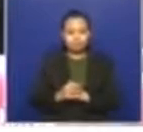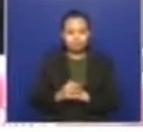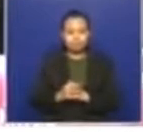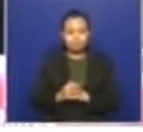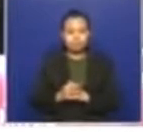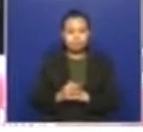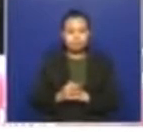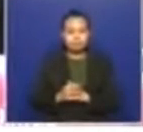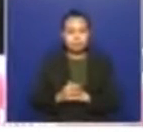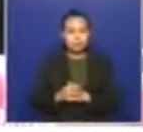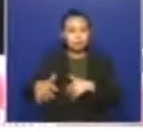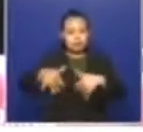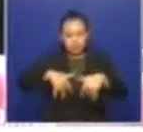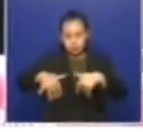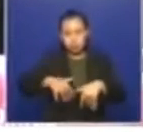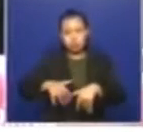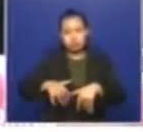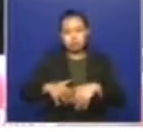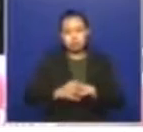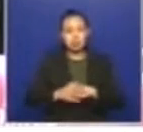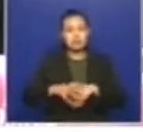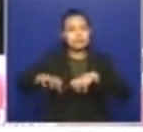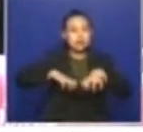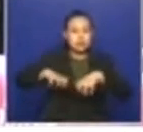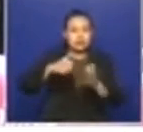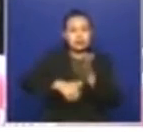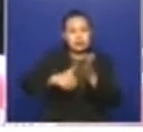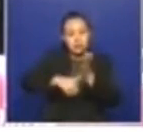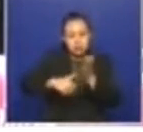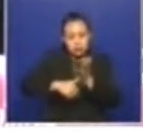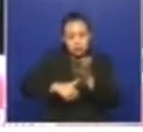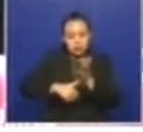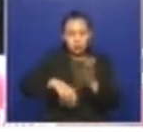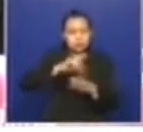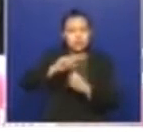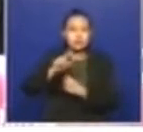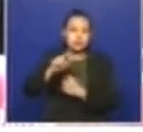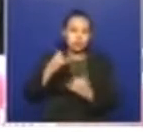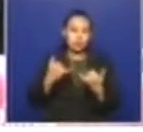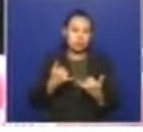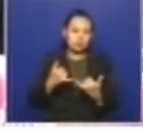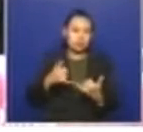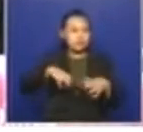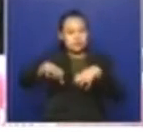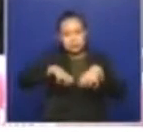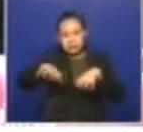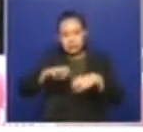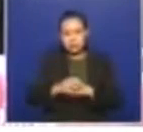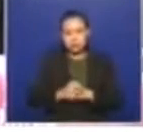ความหวังของชาวบ้านได้ด้วยคือการบริหารจัดการหนี้การบริหารเศรษฐกิจวันนี้เนี่ยรัฐบาลได้ตั้งสบ